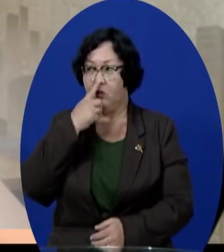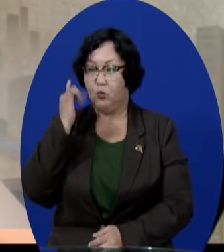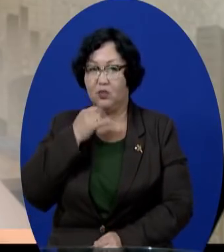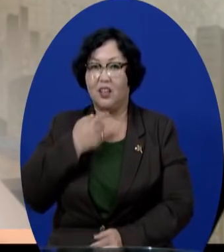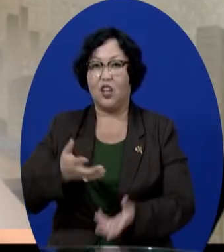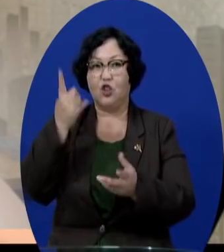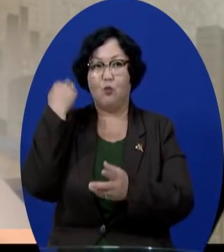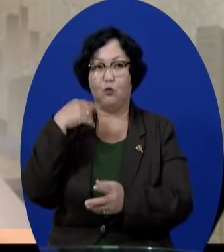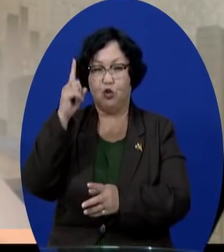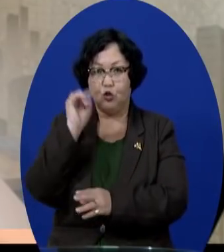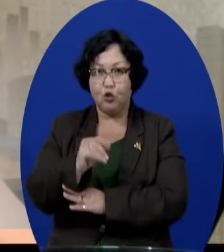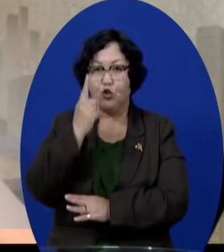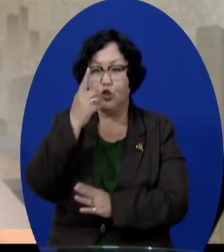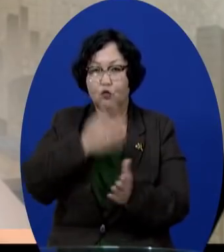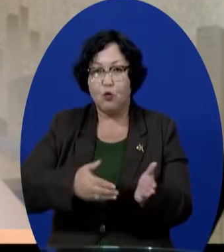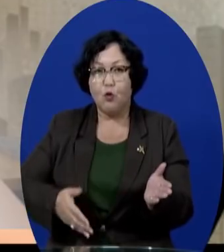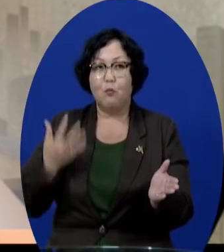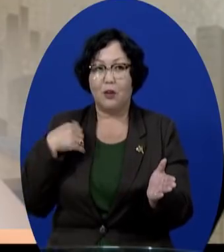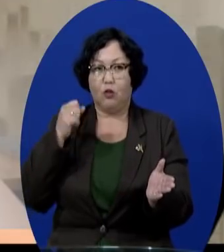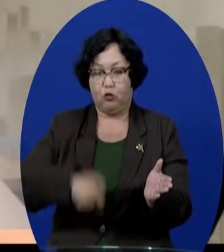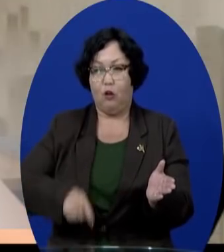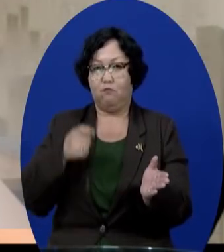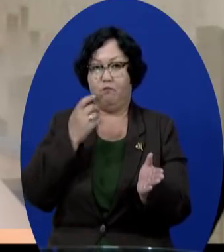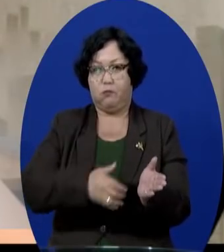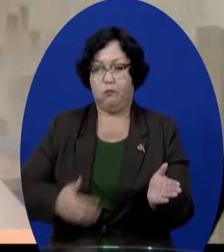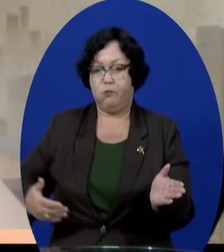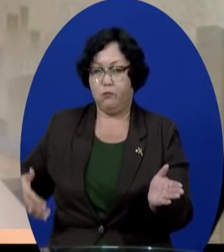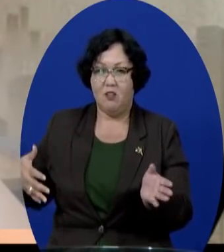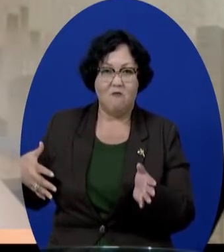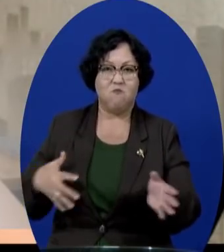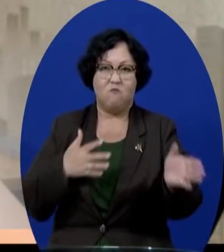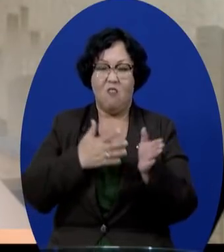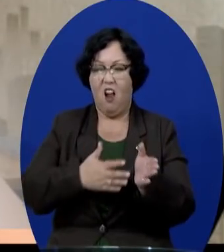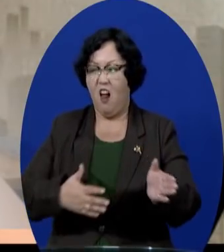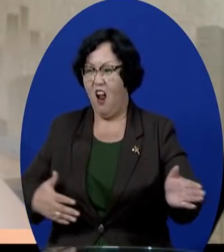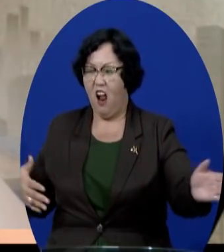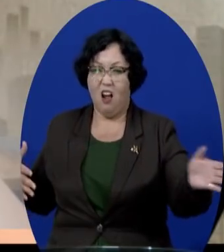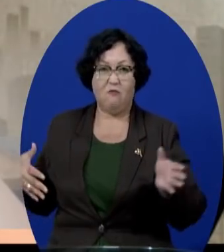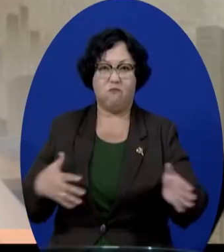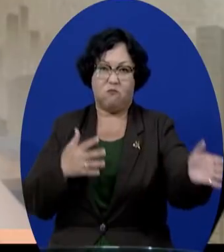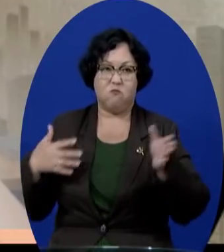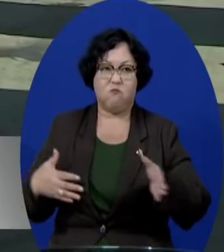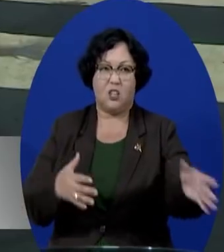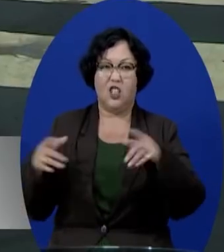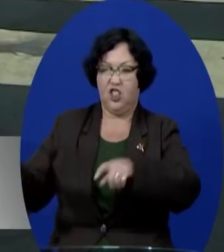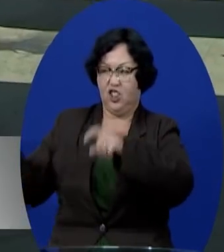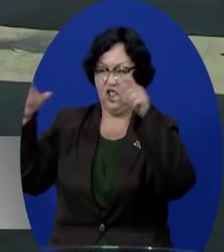явдаг байсан бол одоогор бол галт эрэгний тоо нэмэгдээд чингэлгийг бас арай илүү татаж авч